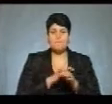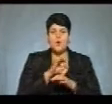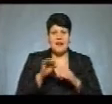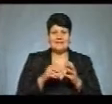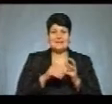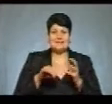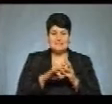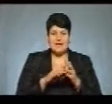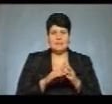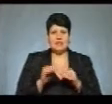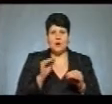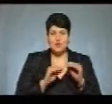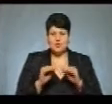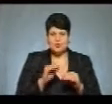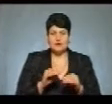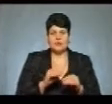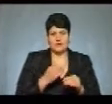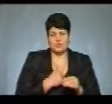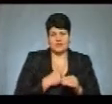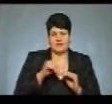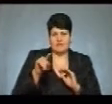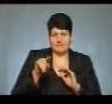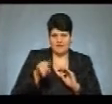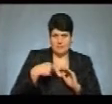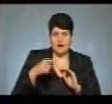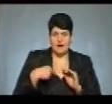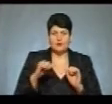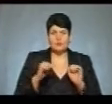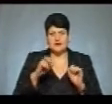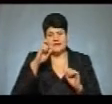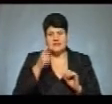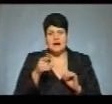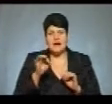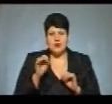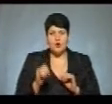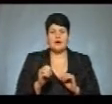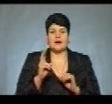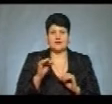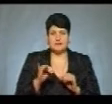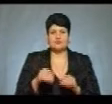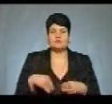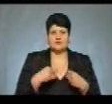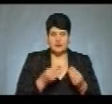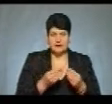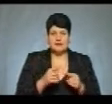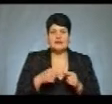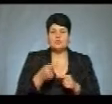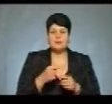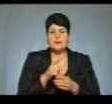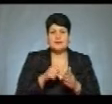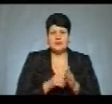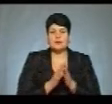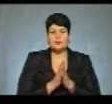було вирішено на попередньому засіданні витребувати в управлінні Держгеокадастру, суду було надано. Наступне питання – клопотання